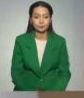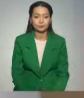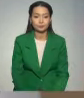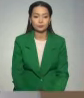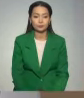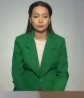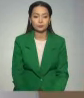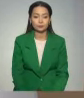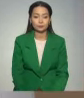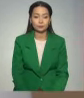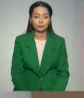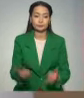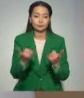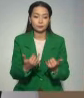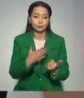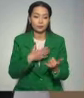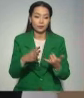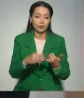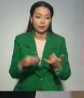здесь у нас здесь